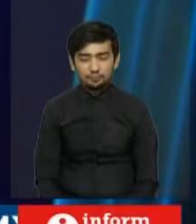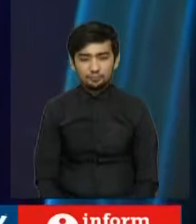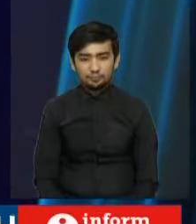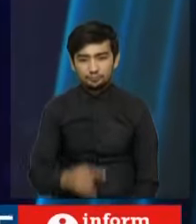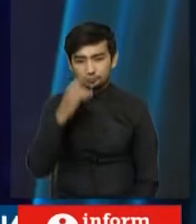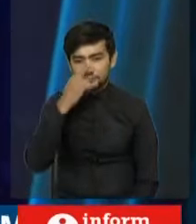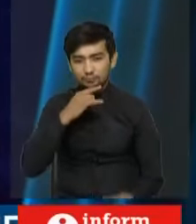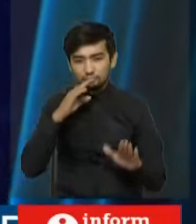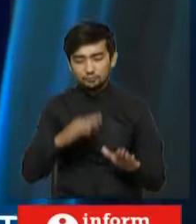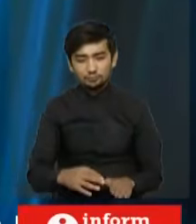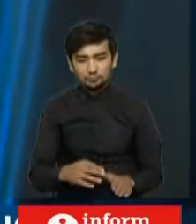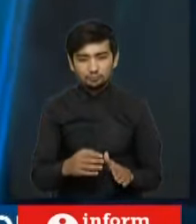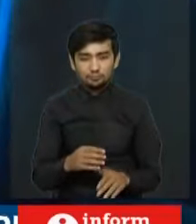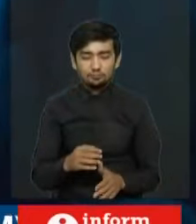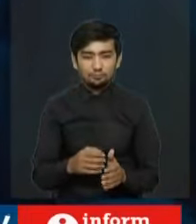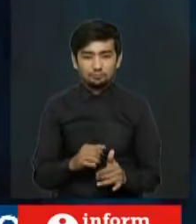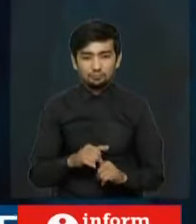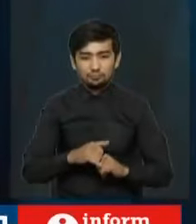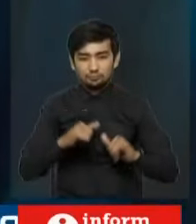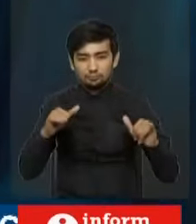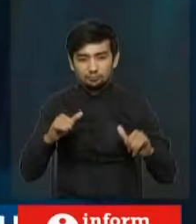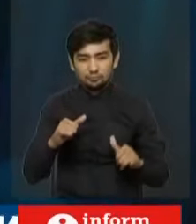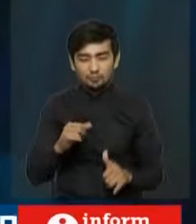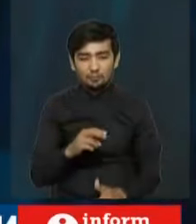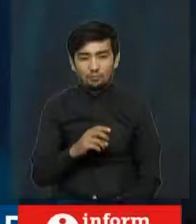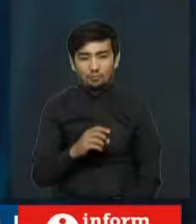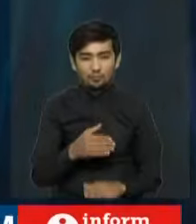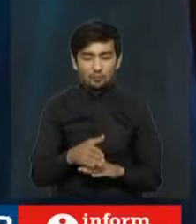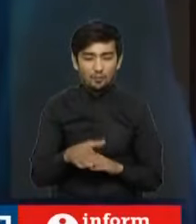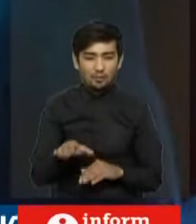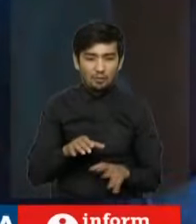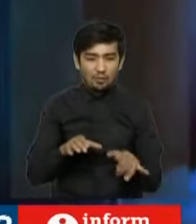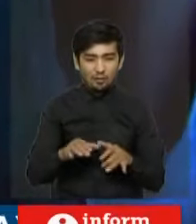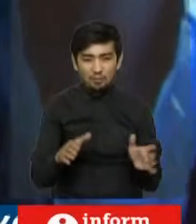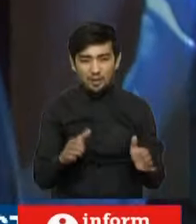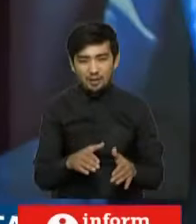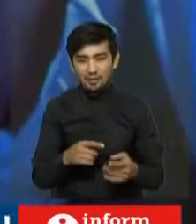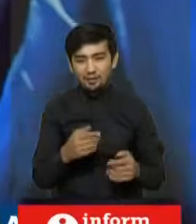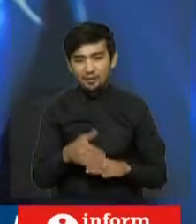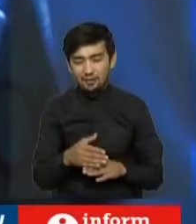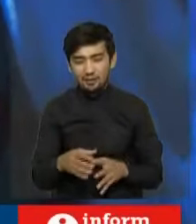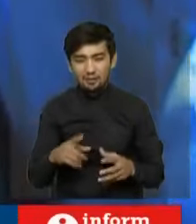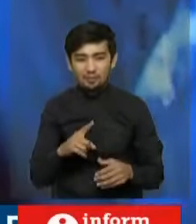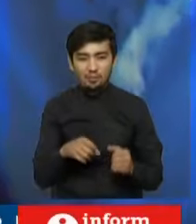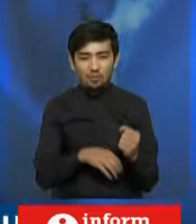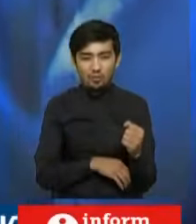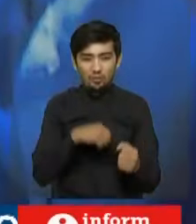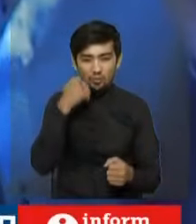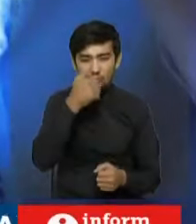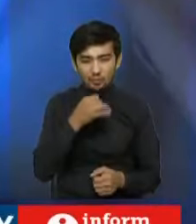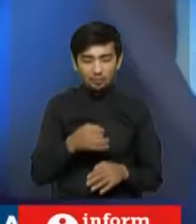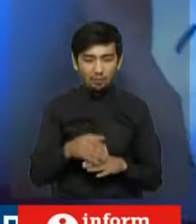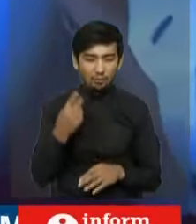В Казахстане наблюдается стремительный рост просроченных займов в микрофинансовых организациях. За последний год уровень